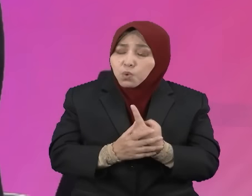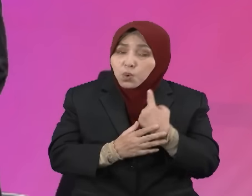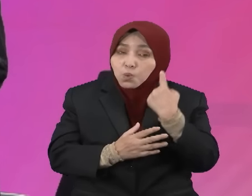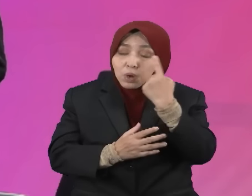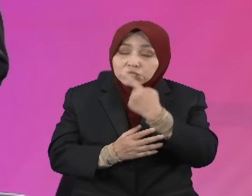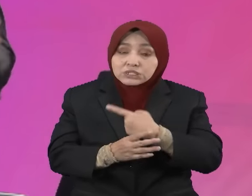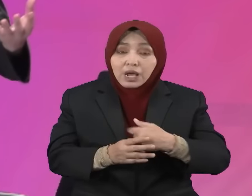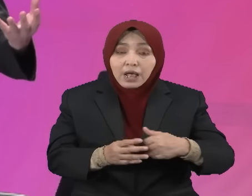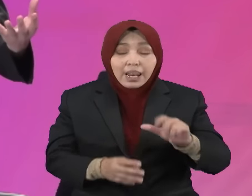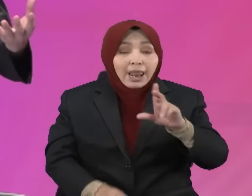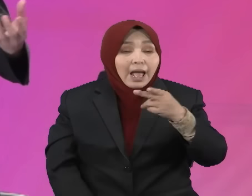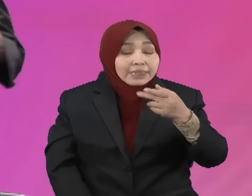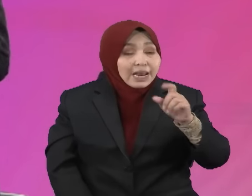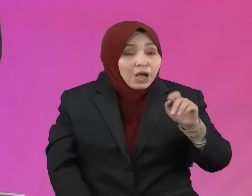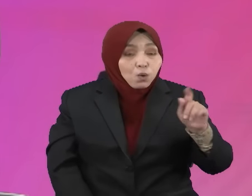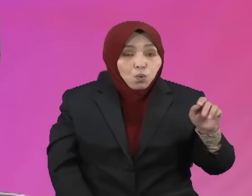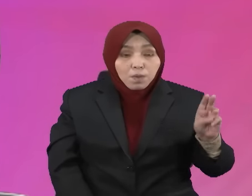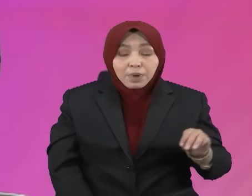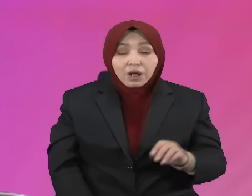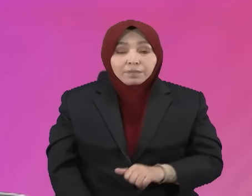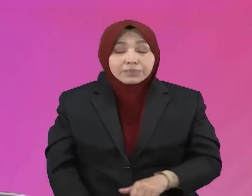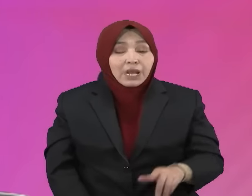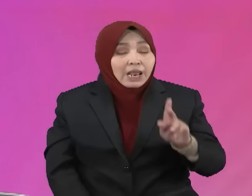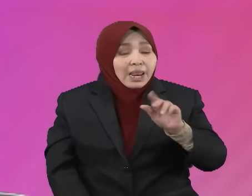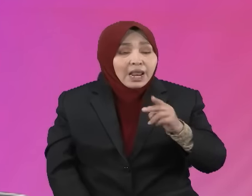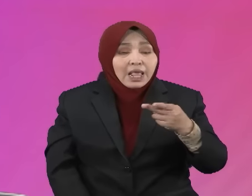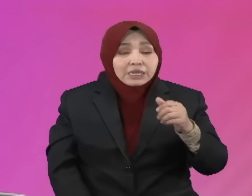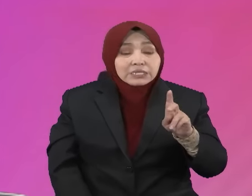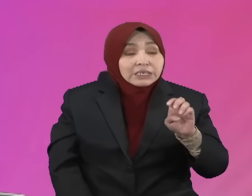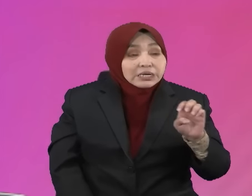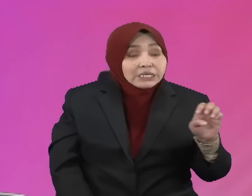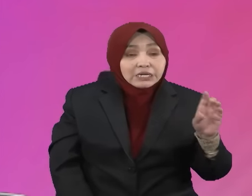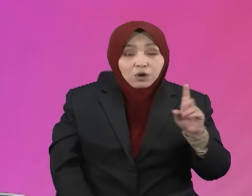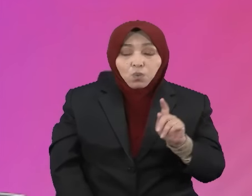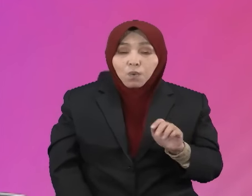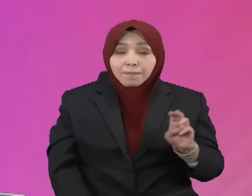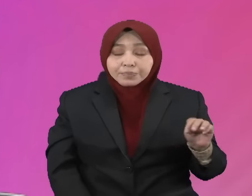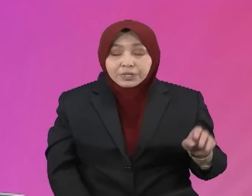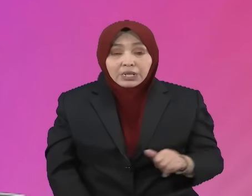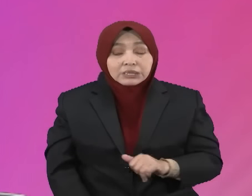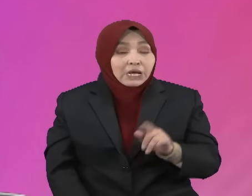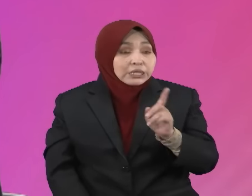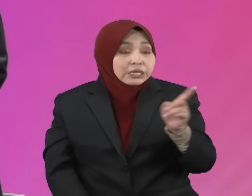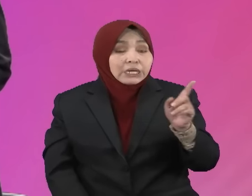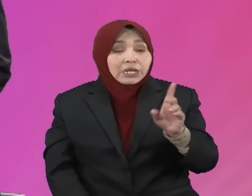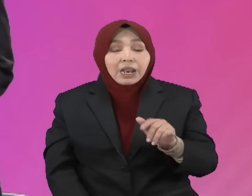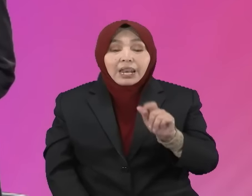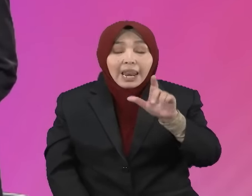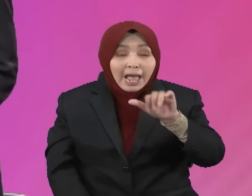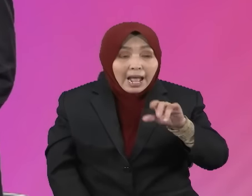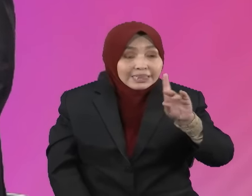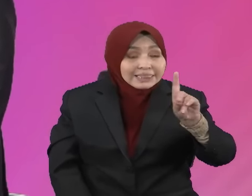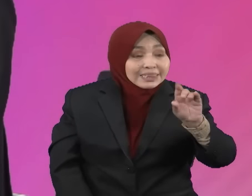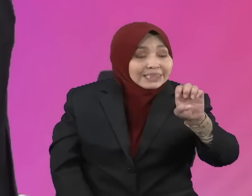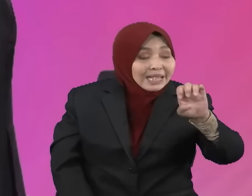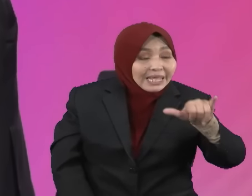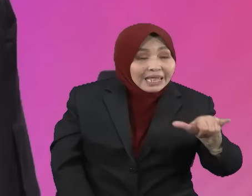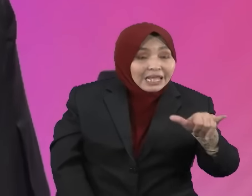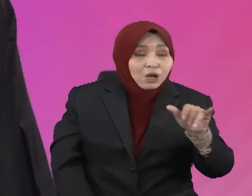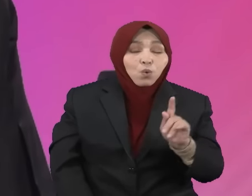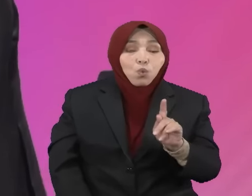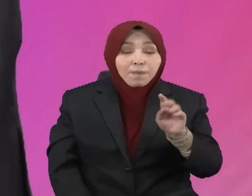bacaan lahadakum fathah. Taklil lahadakum. Imalah condong ni lahadakum. Ha, tapi